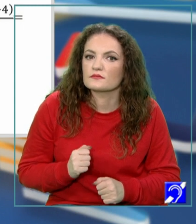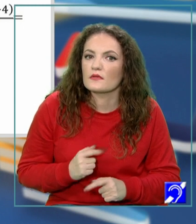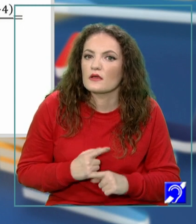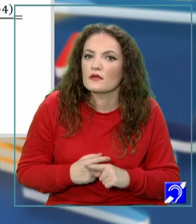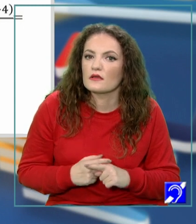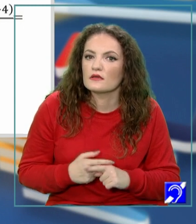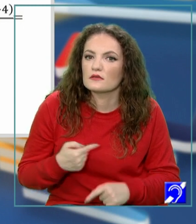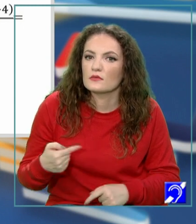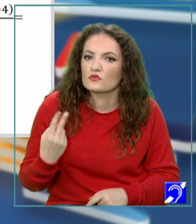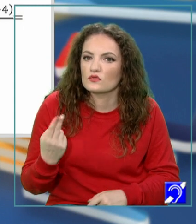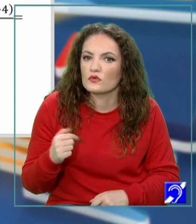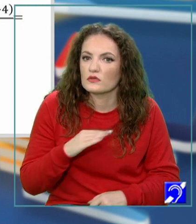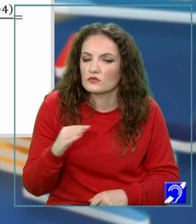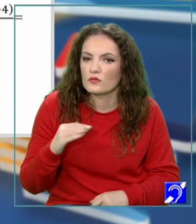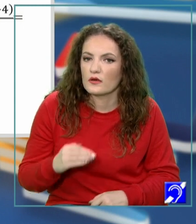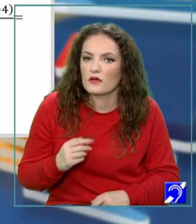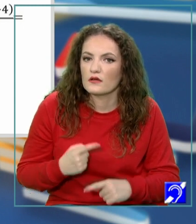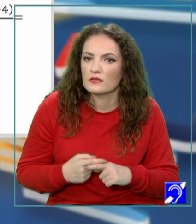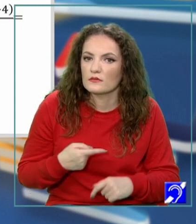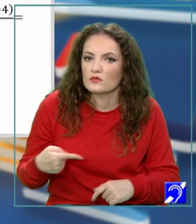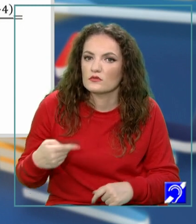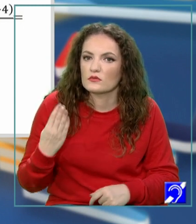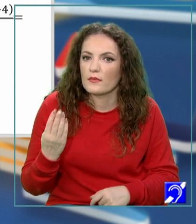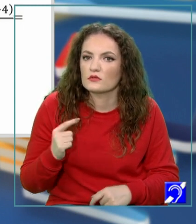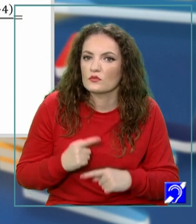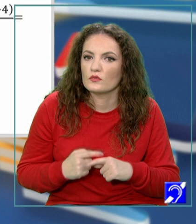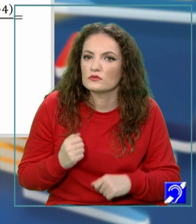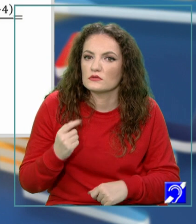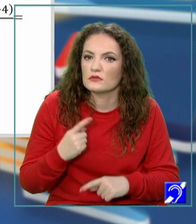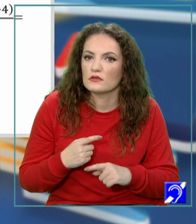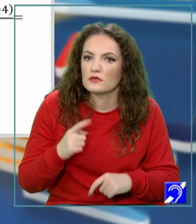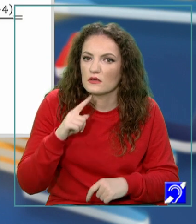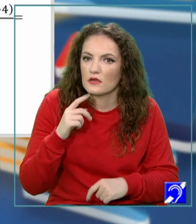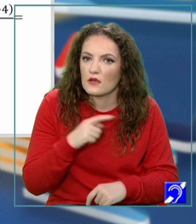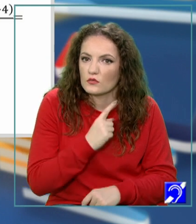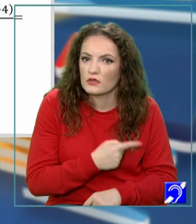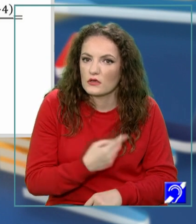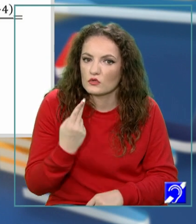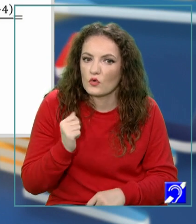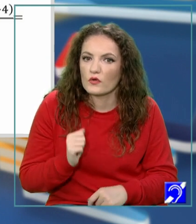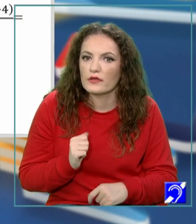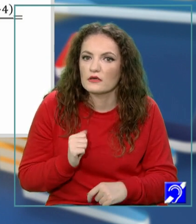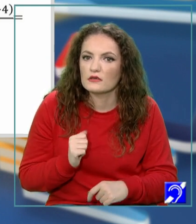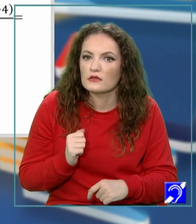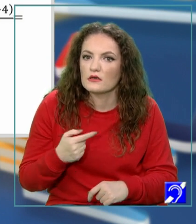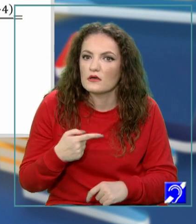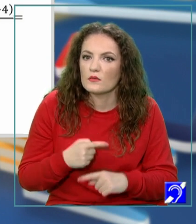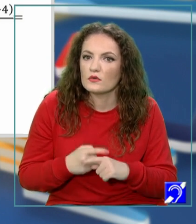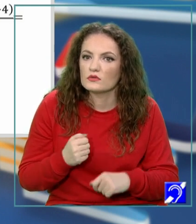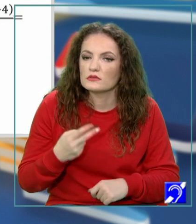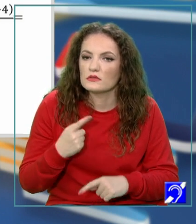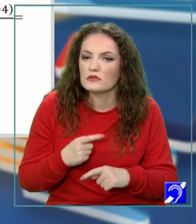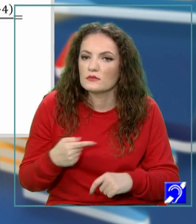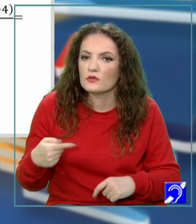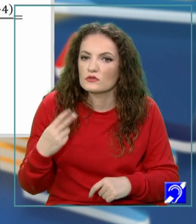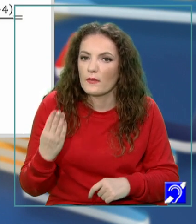4 supra 16 minus x pătrat, plus x minus 5 supra 4 plus x, unde x aparține numărul reale, minus elementele,